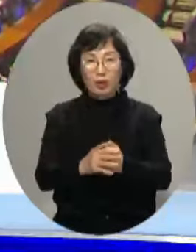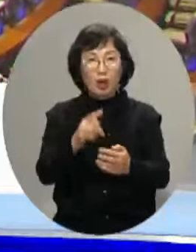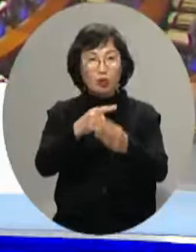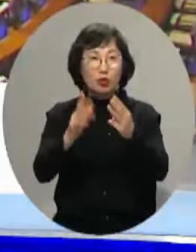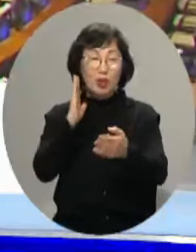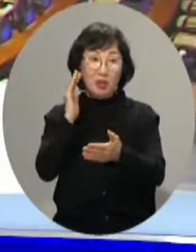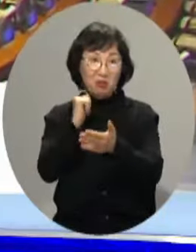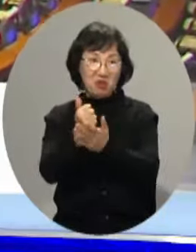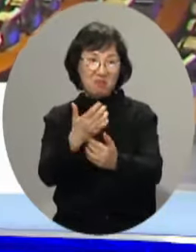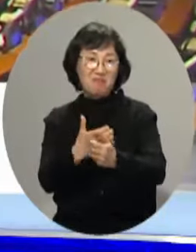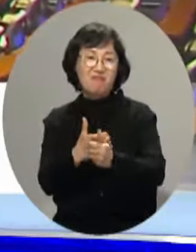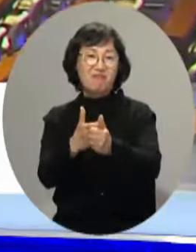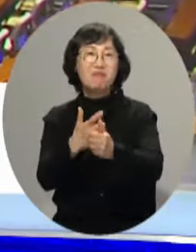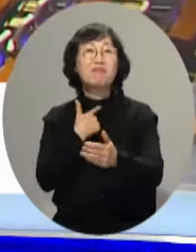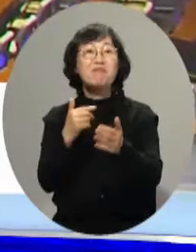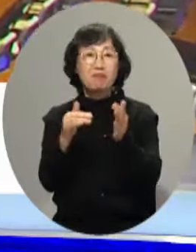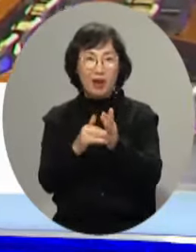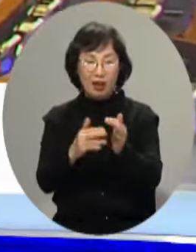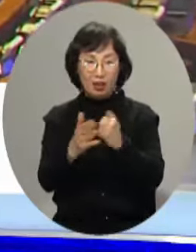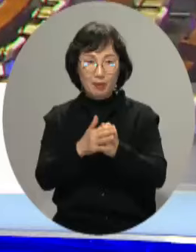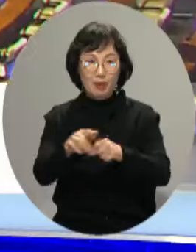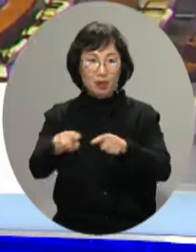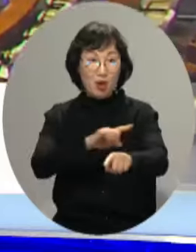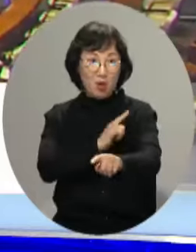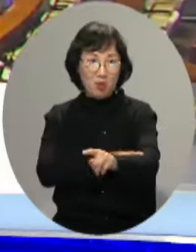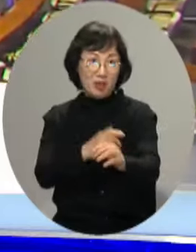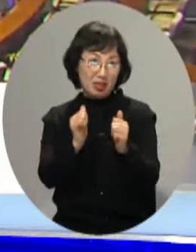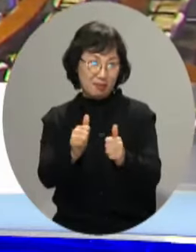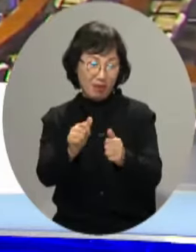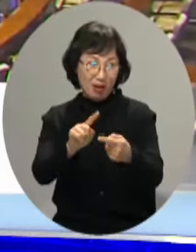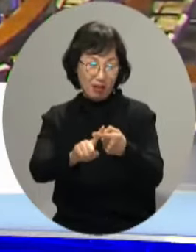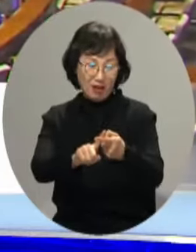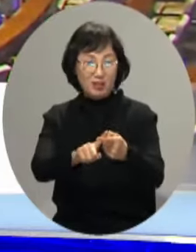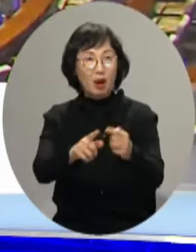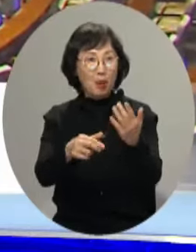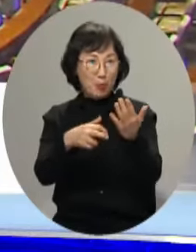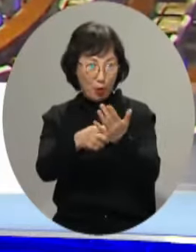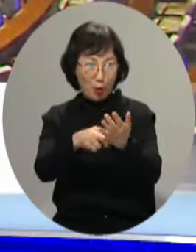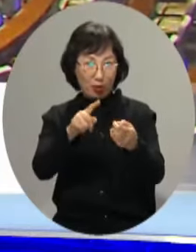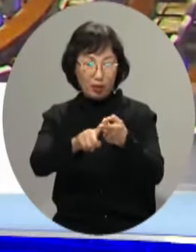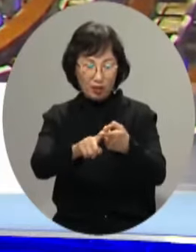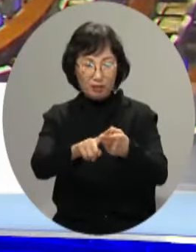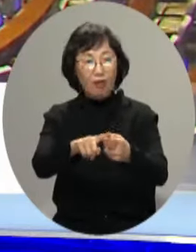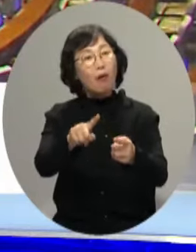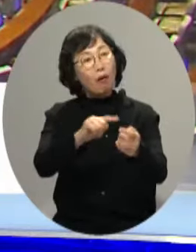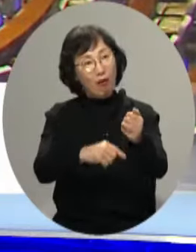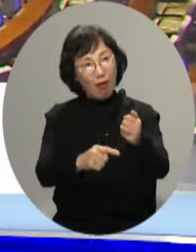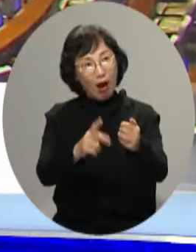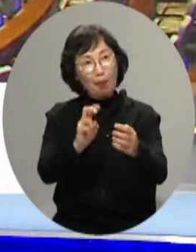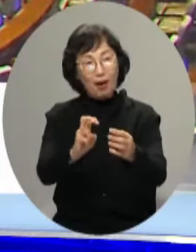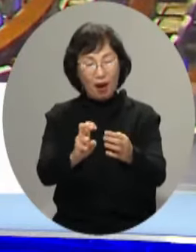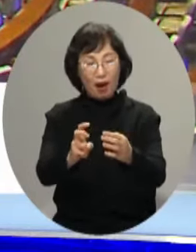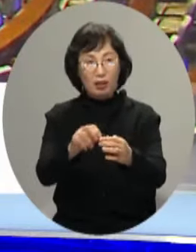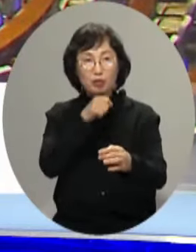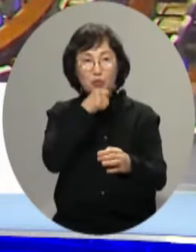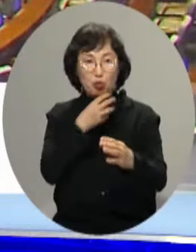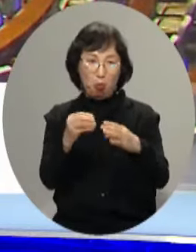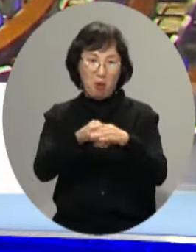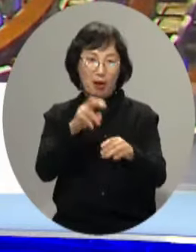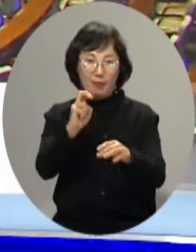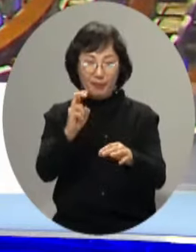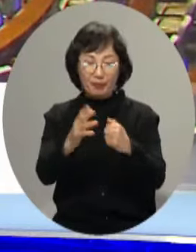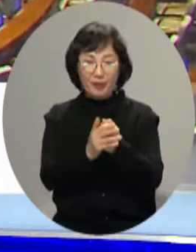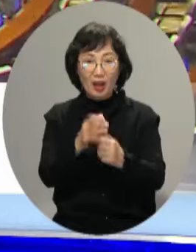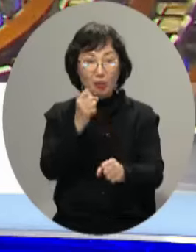대통령에게 각을 세웠던 만큼 정권 심판론의 표심이 경선에 반영된 것으로 보입니다. 벌써부터